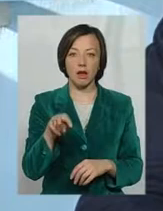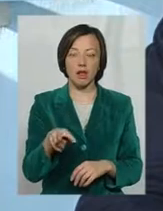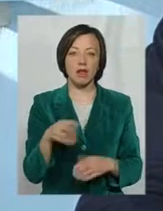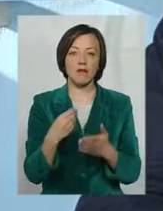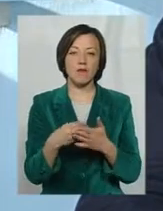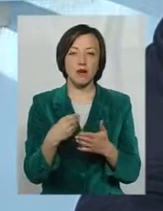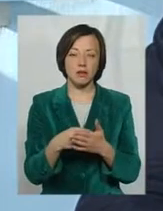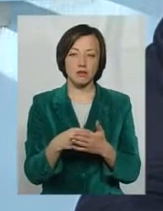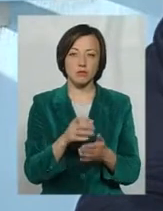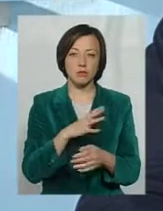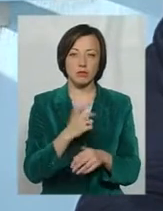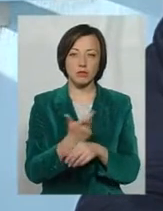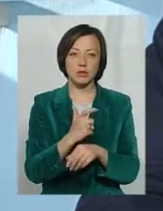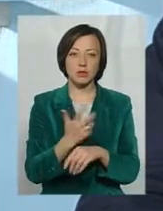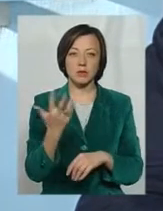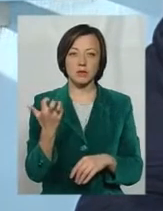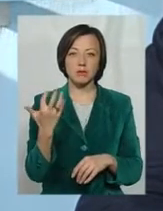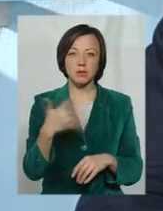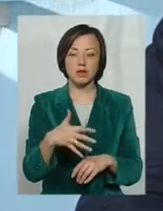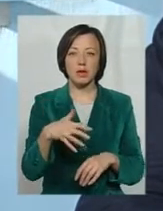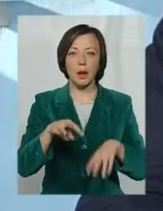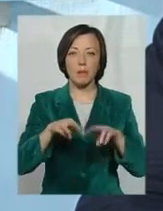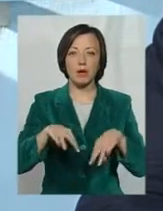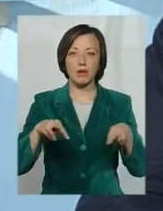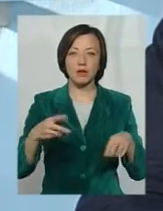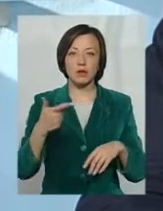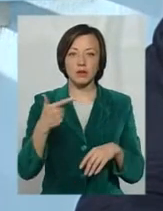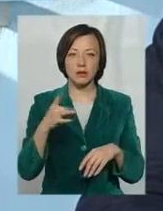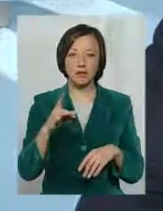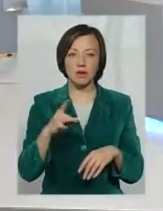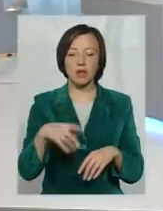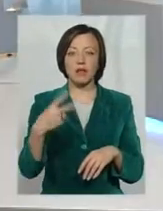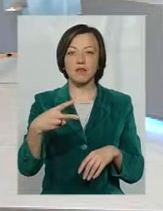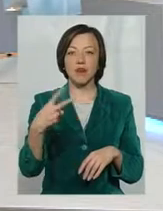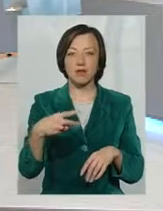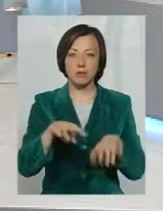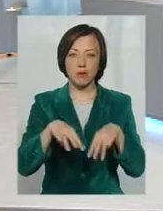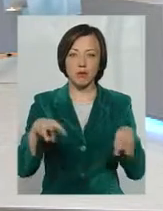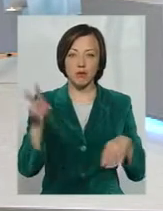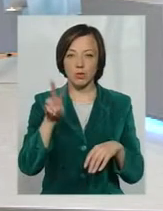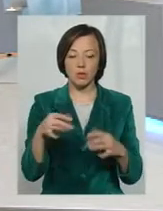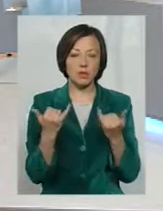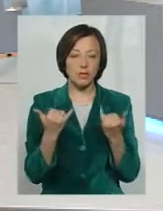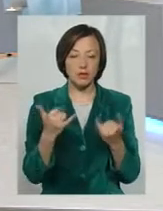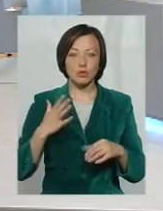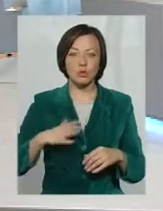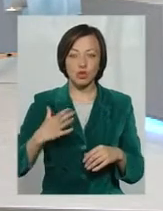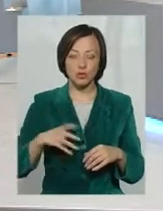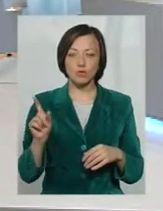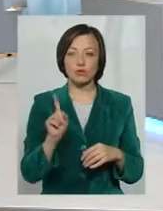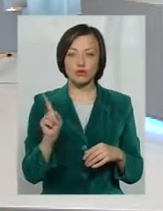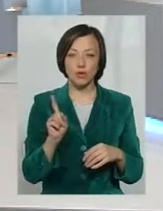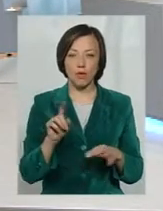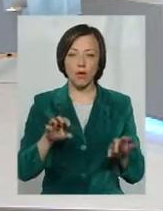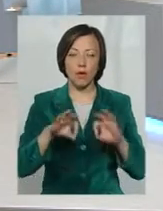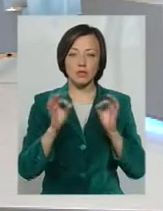об'єкту більше 550 мільйонів гривень, тобто більше 20 мільйонів доларів. Наразі ми очікуємо, що